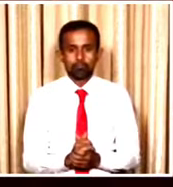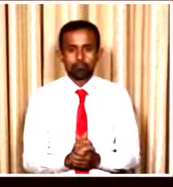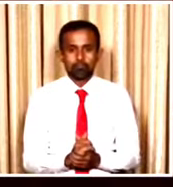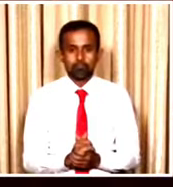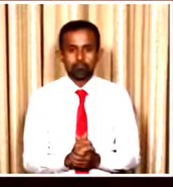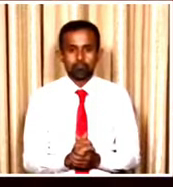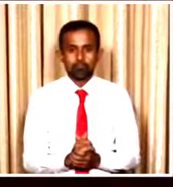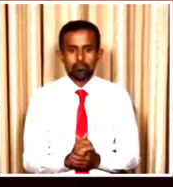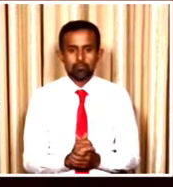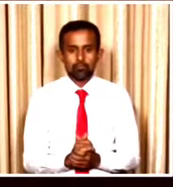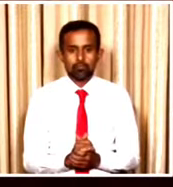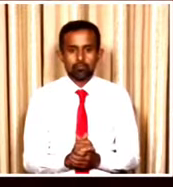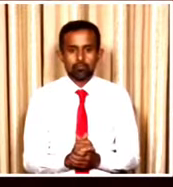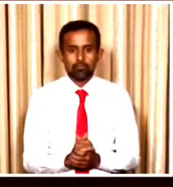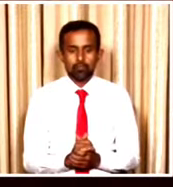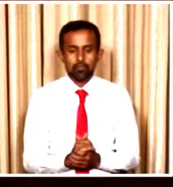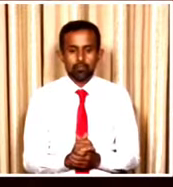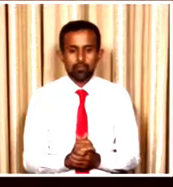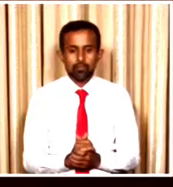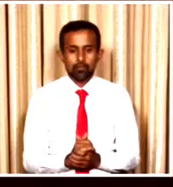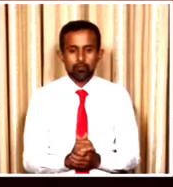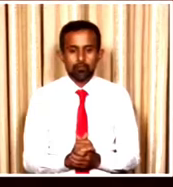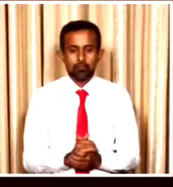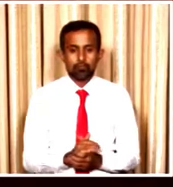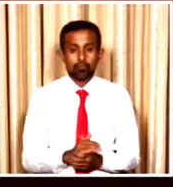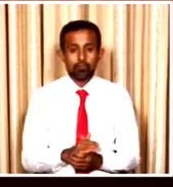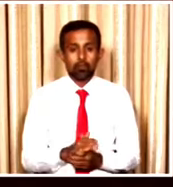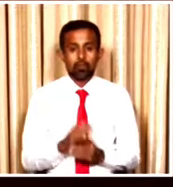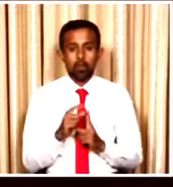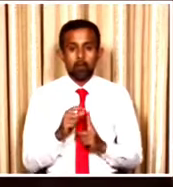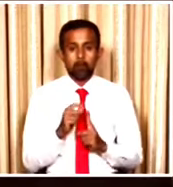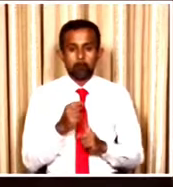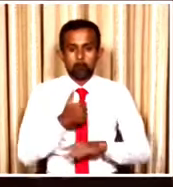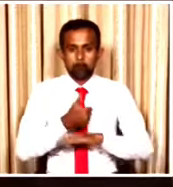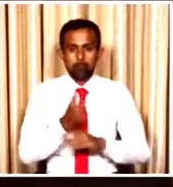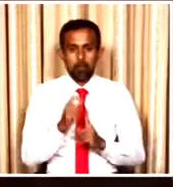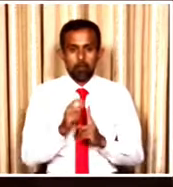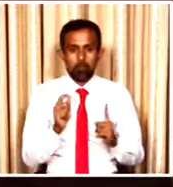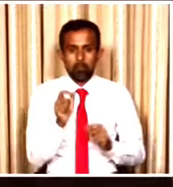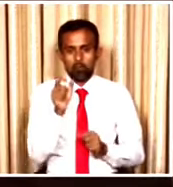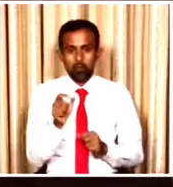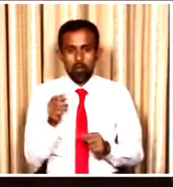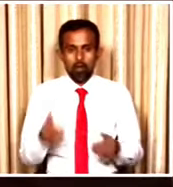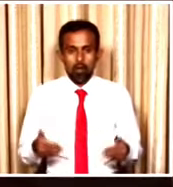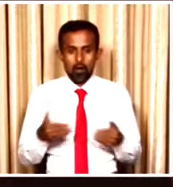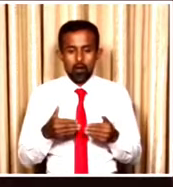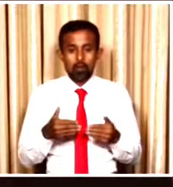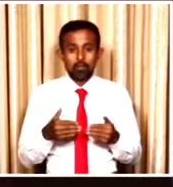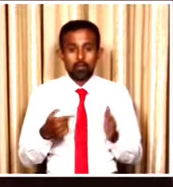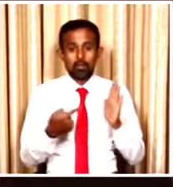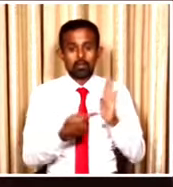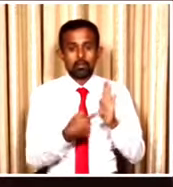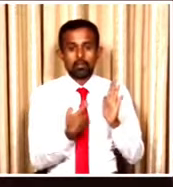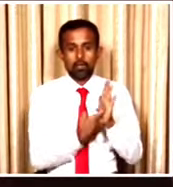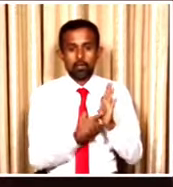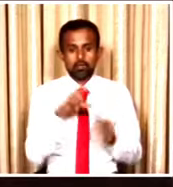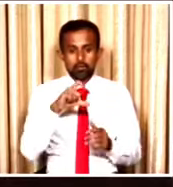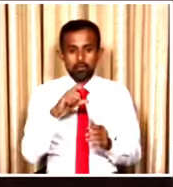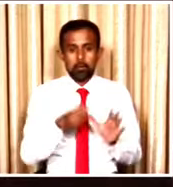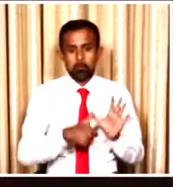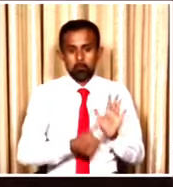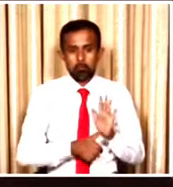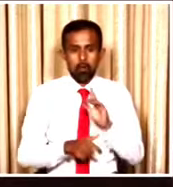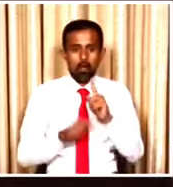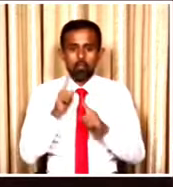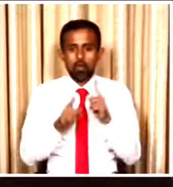කියලා මේ මූලාසන මූලාසන අරුඩ ගරු මන්ත්‍රීතුමනි අද මේ විදුලි සංදේශ පනත ගැන කතා කරන්නේ.